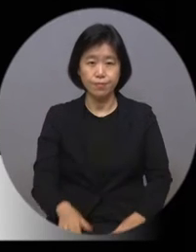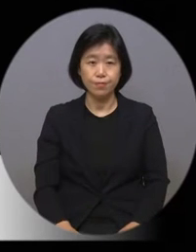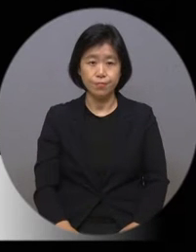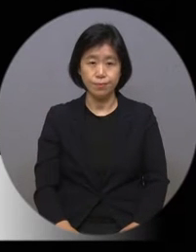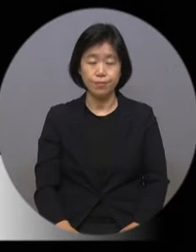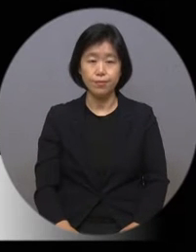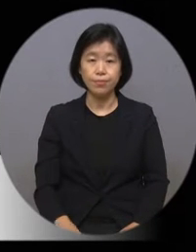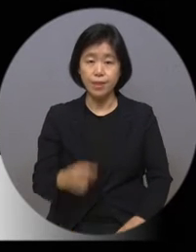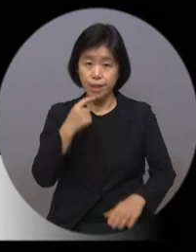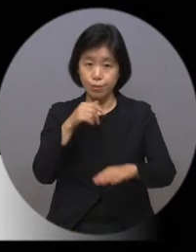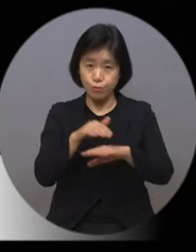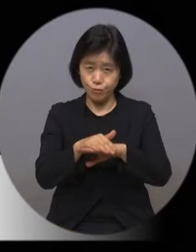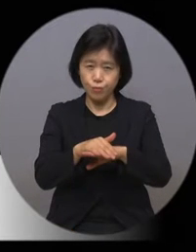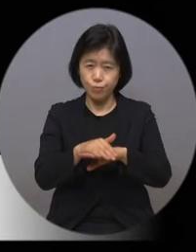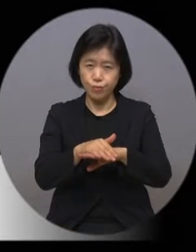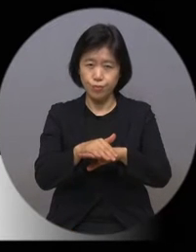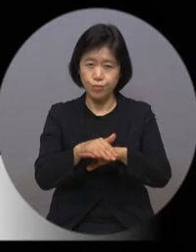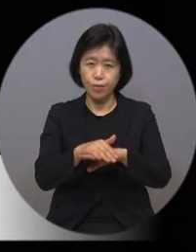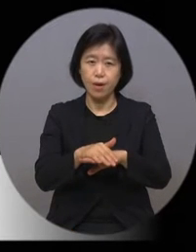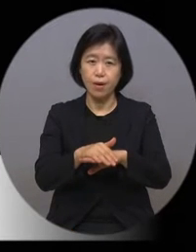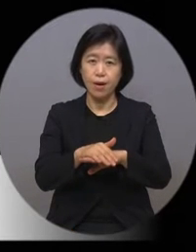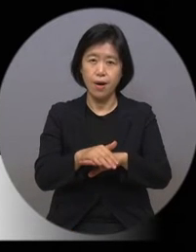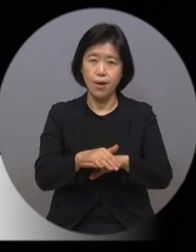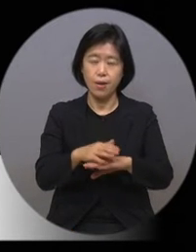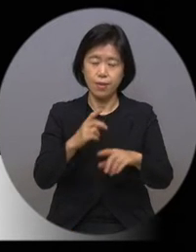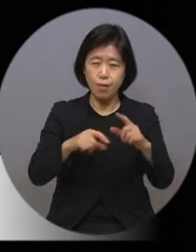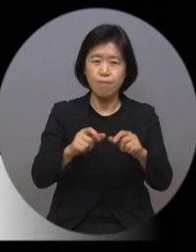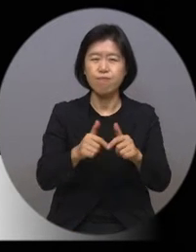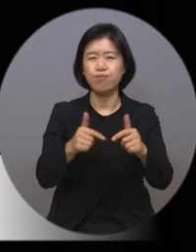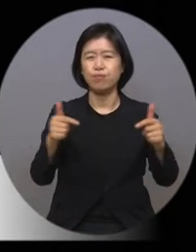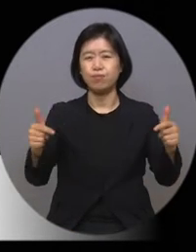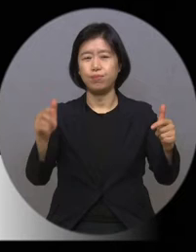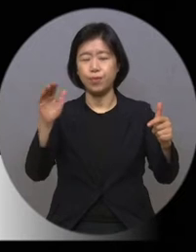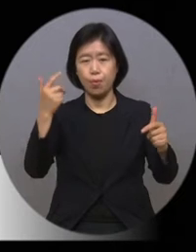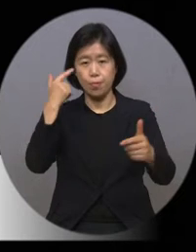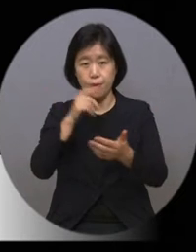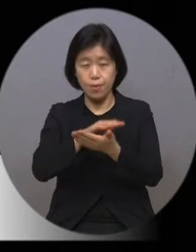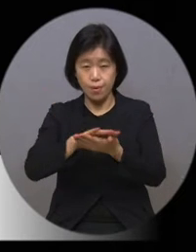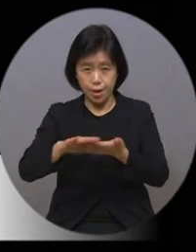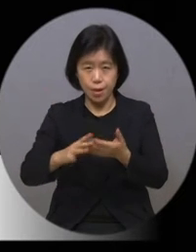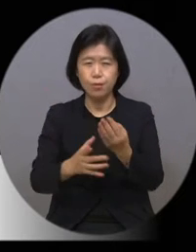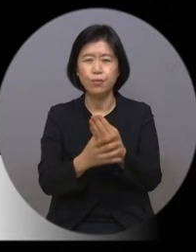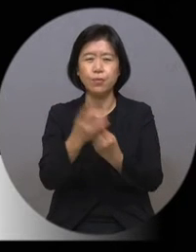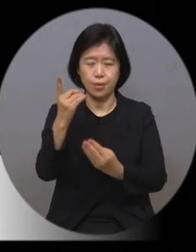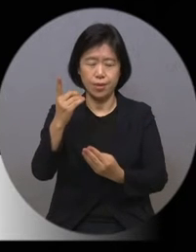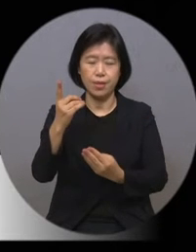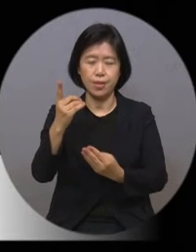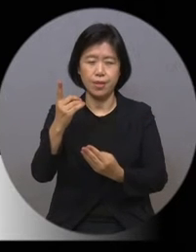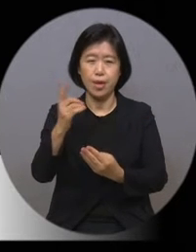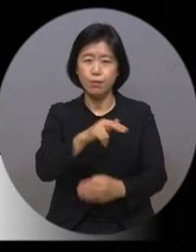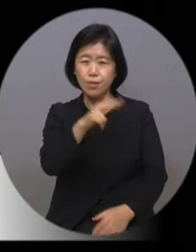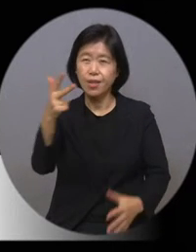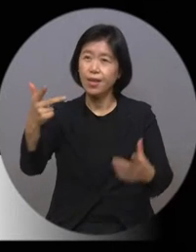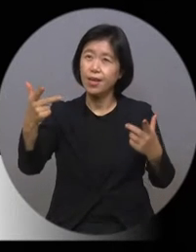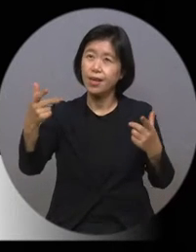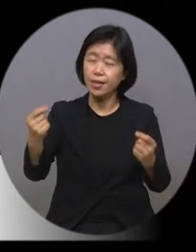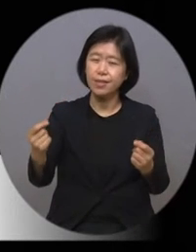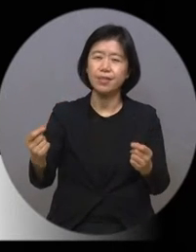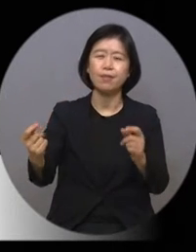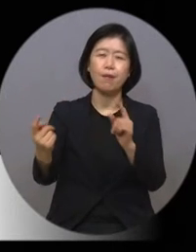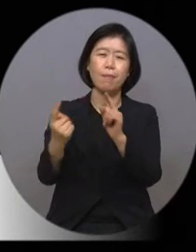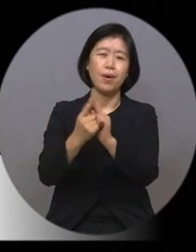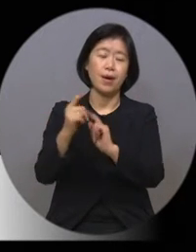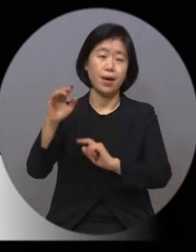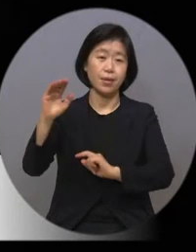들꽃처럼 만천에 피어나고 정의가 강물처럼 흐르고 그리고 통일이 무지개처럼